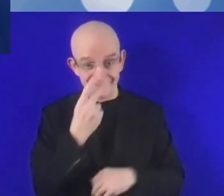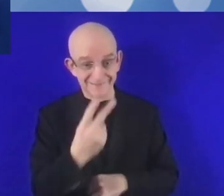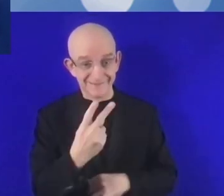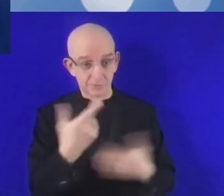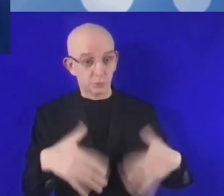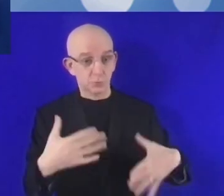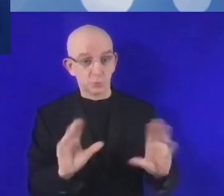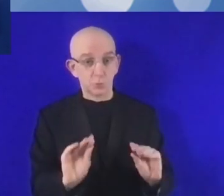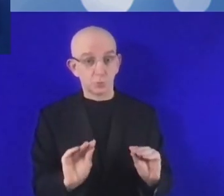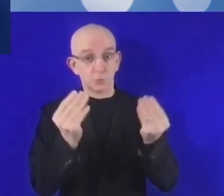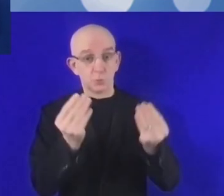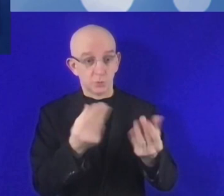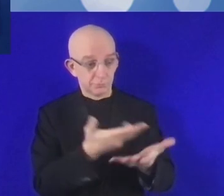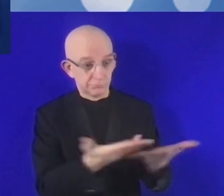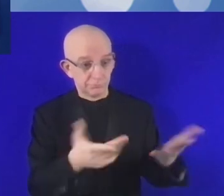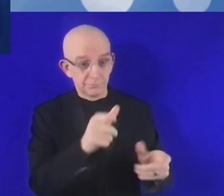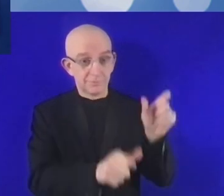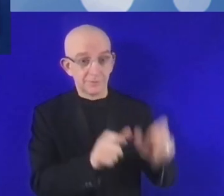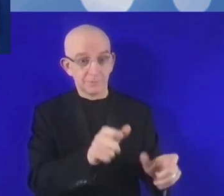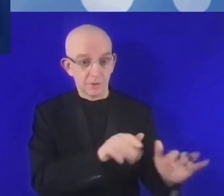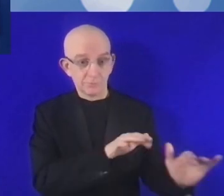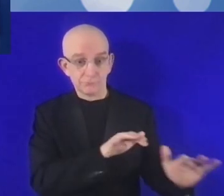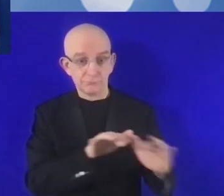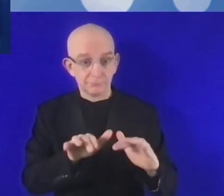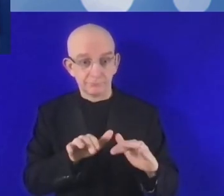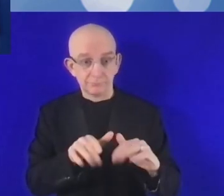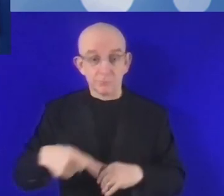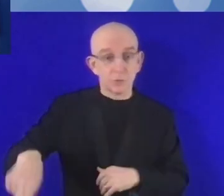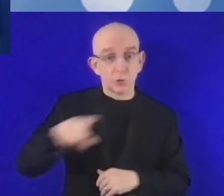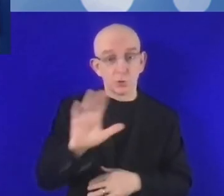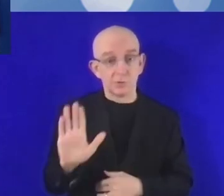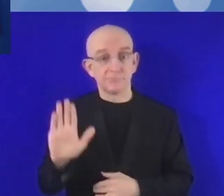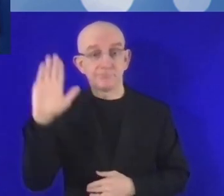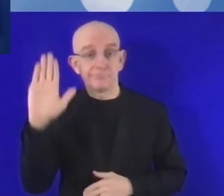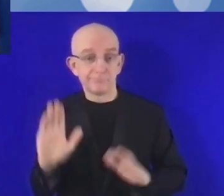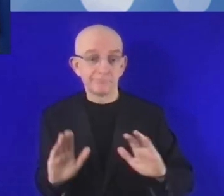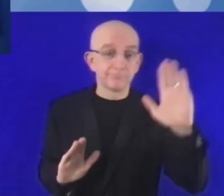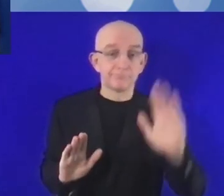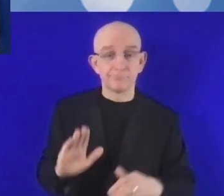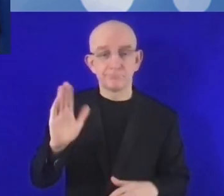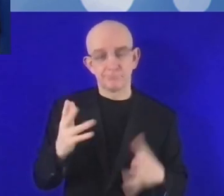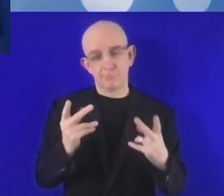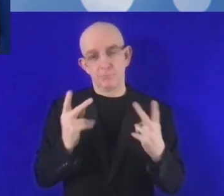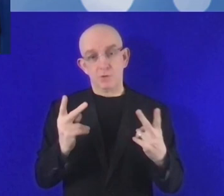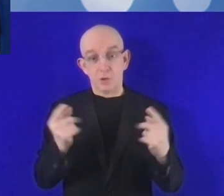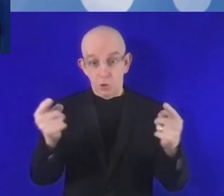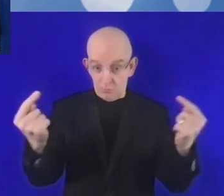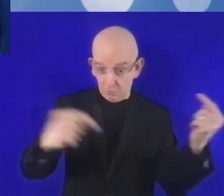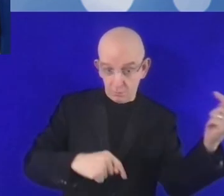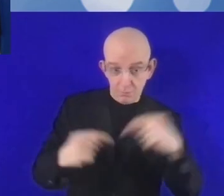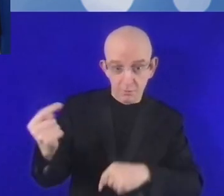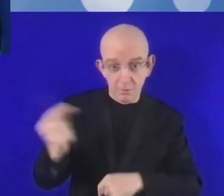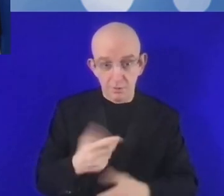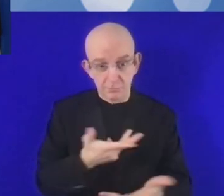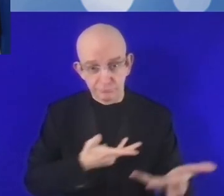достоинству преимущества этого удивительного региона. Тем более, что я вижу такой замечательный ответ со стороны молодого